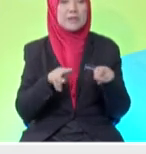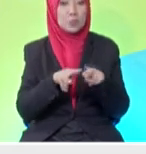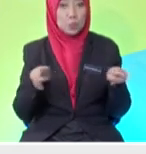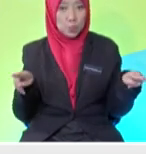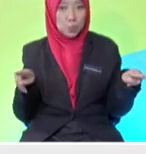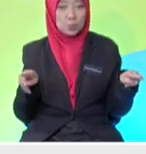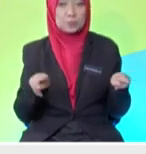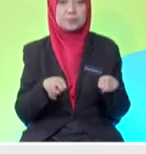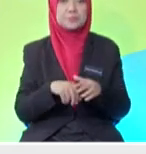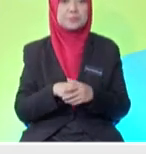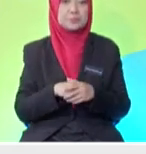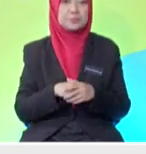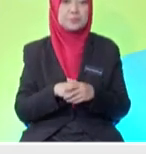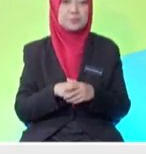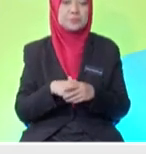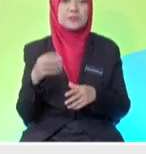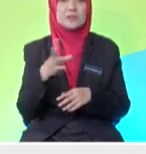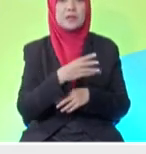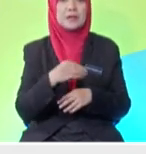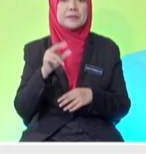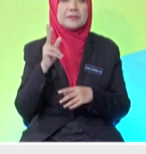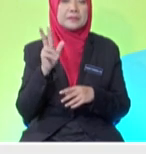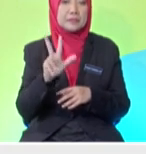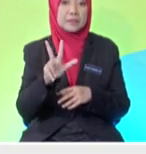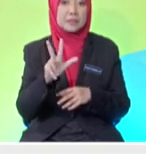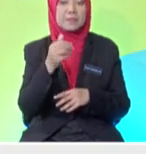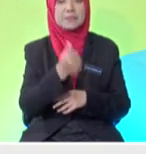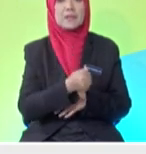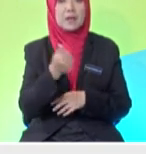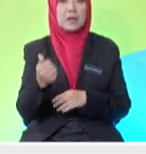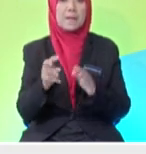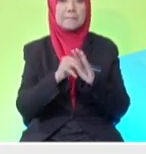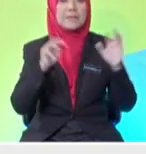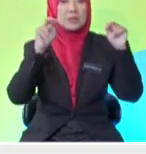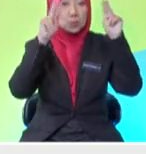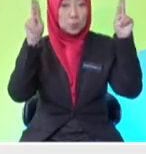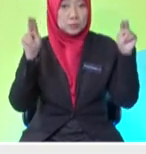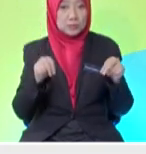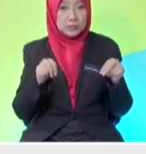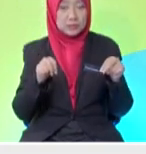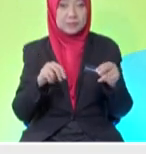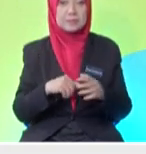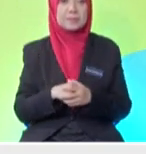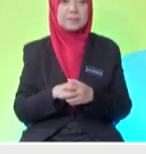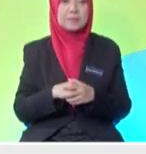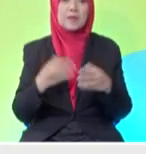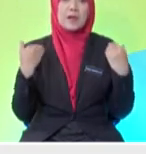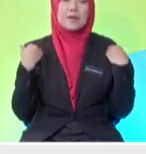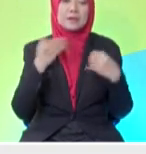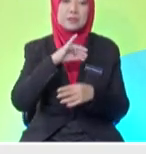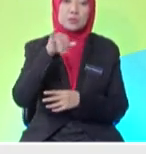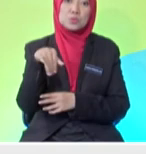pada alat pengukur dan yang ketiga alat menguji seterusnya ada juga